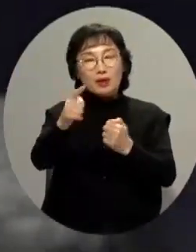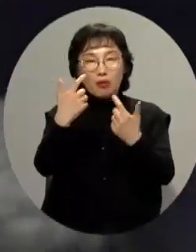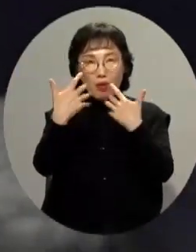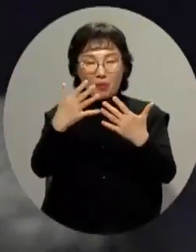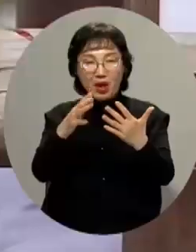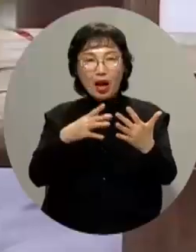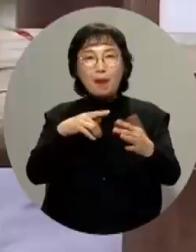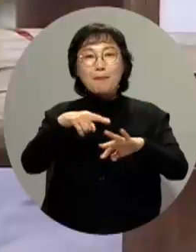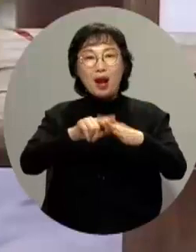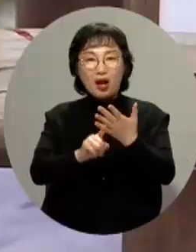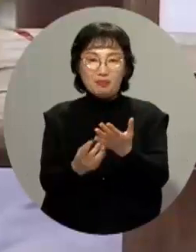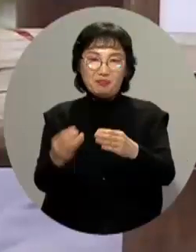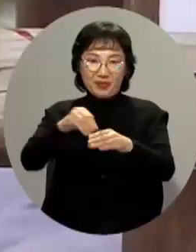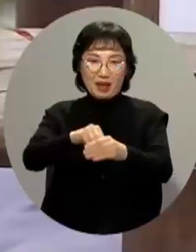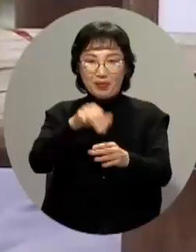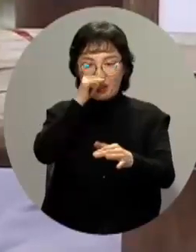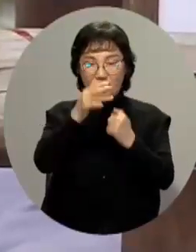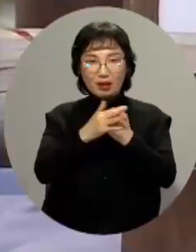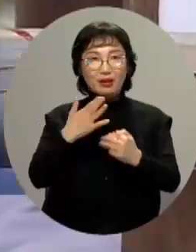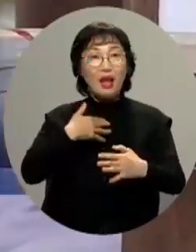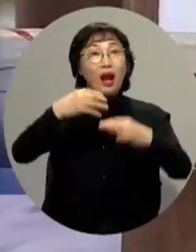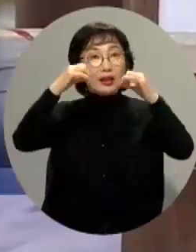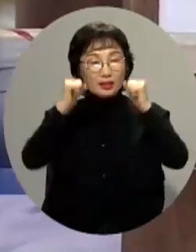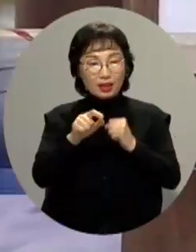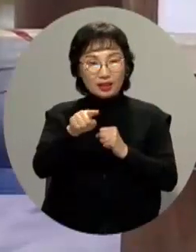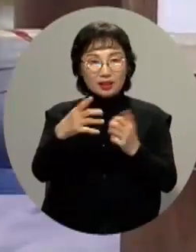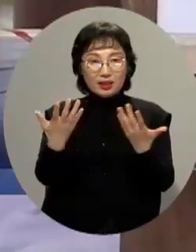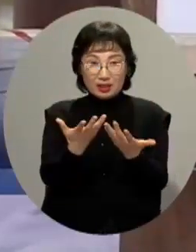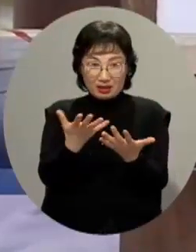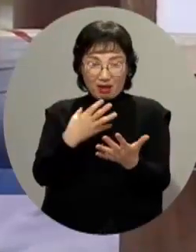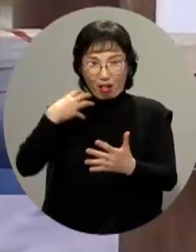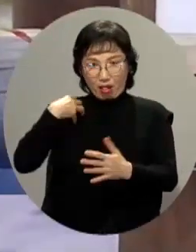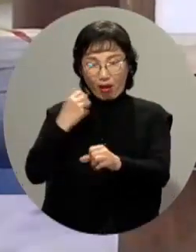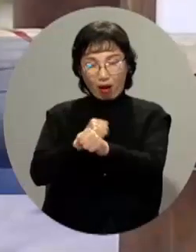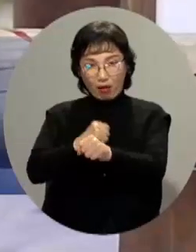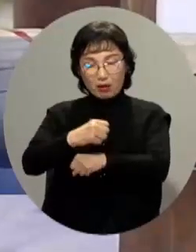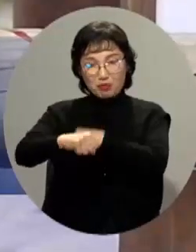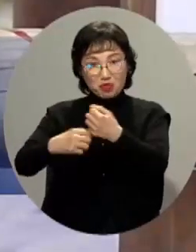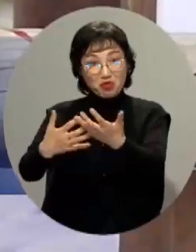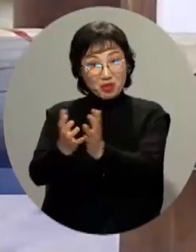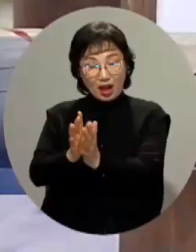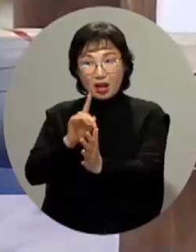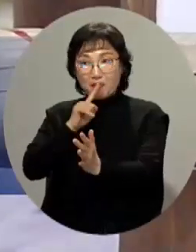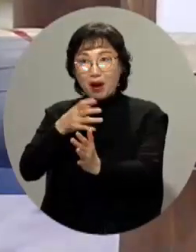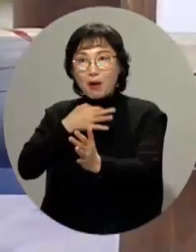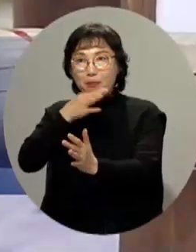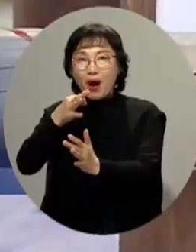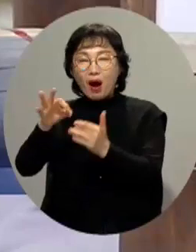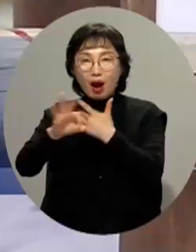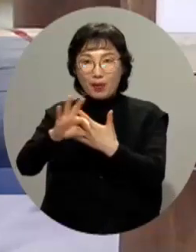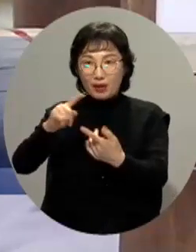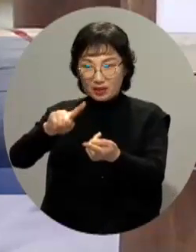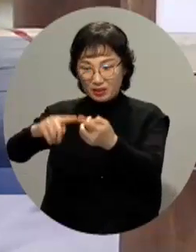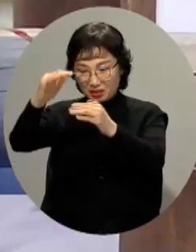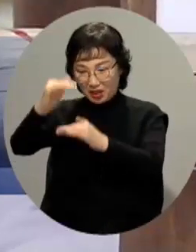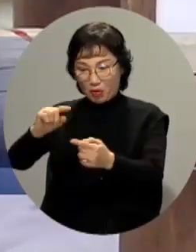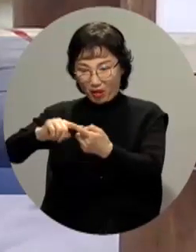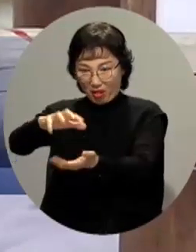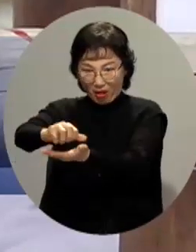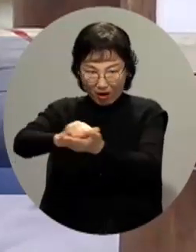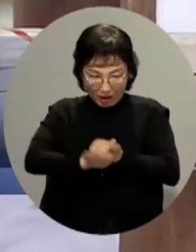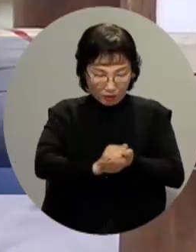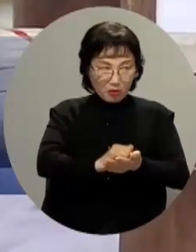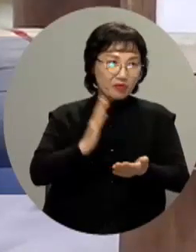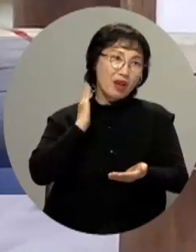설명합니다. 제가 있어야 그 일을 감당하고 민주당이 소리내면 그걸 받아서 정부와